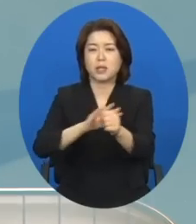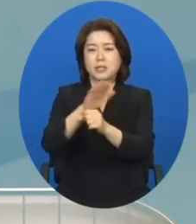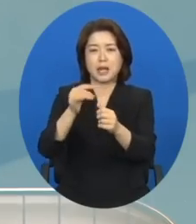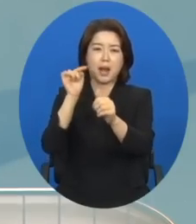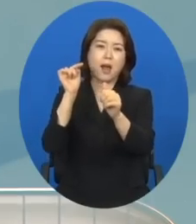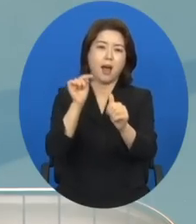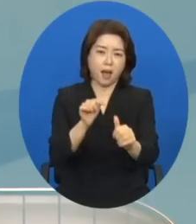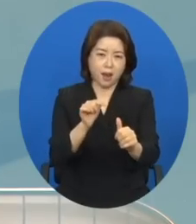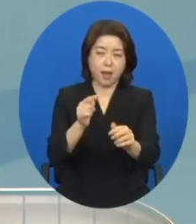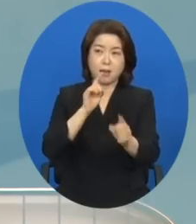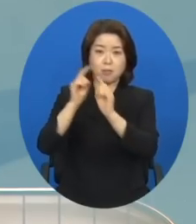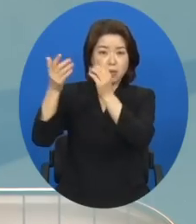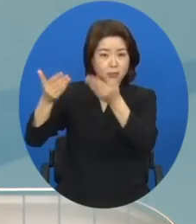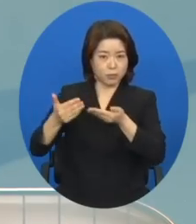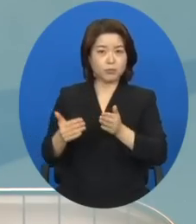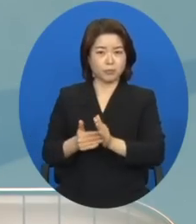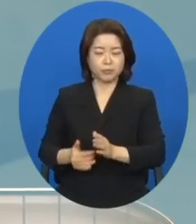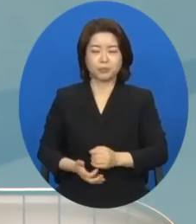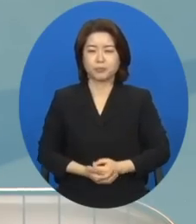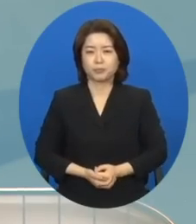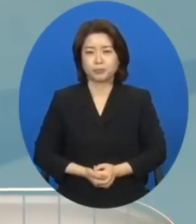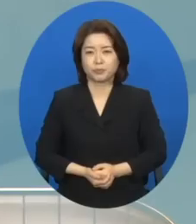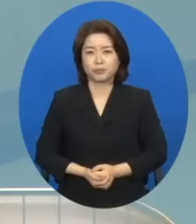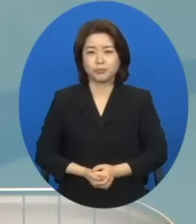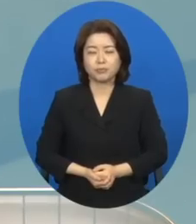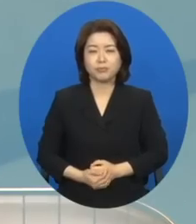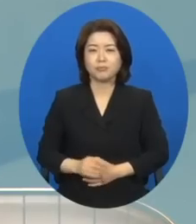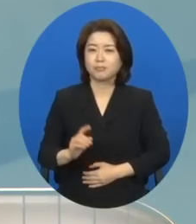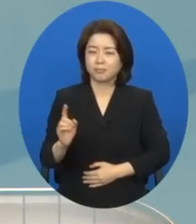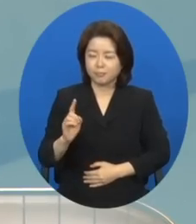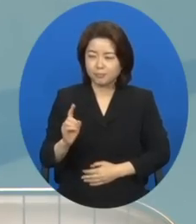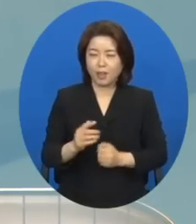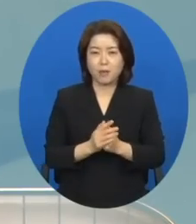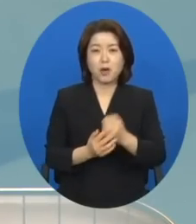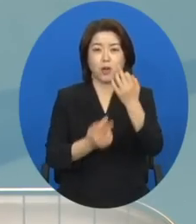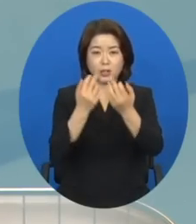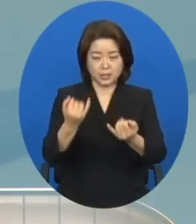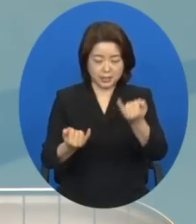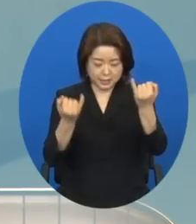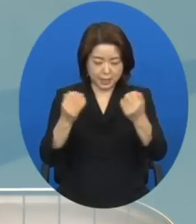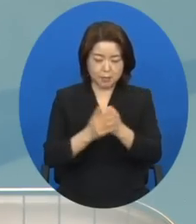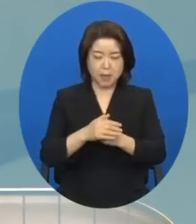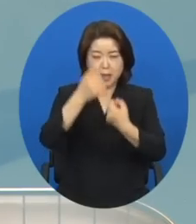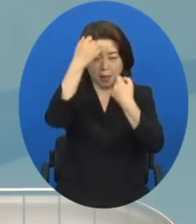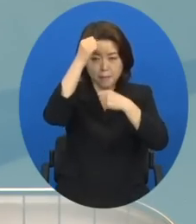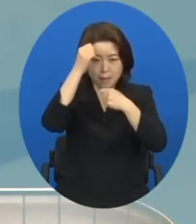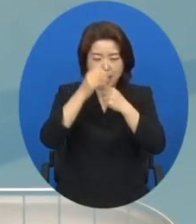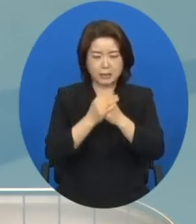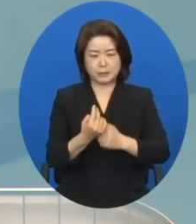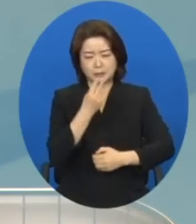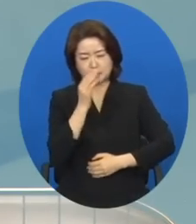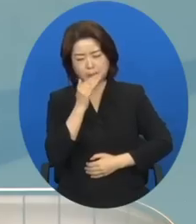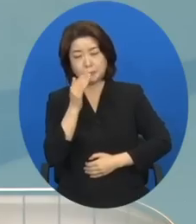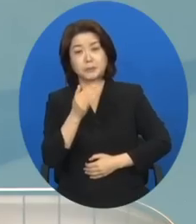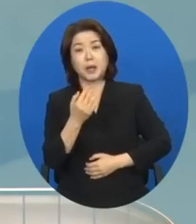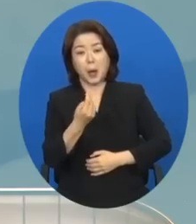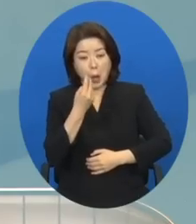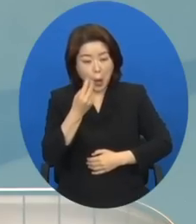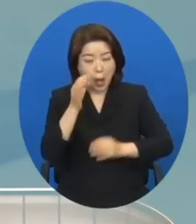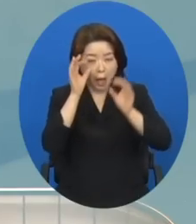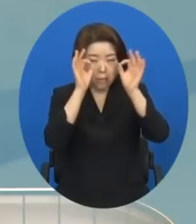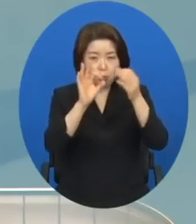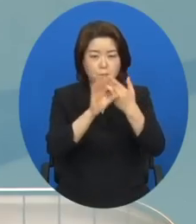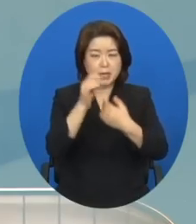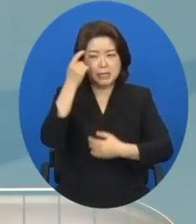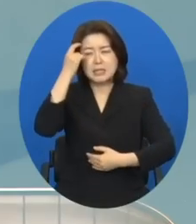사랑하라고 말씀하시는 겁니다. 사실 형제자매의 발과 그 냄새를 맡다 보면 이런 생각이